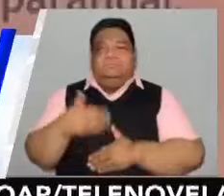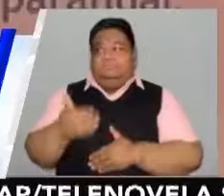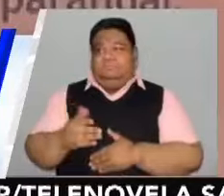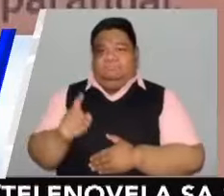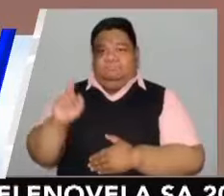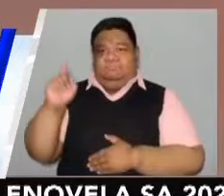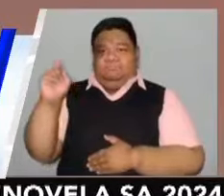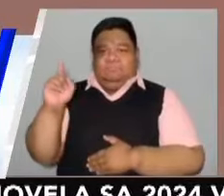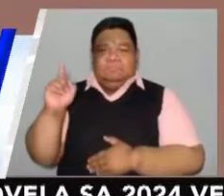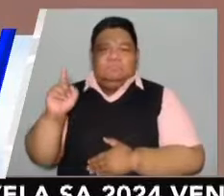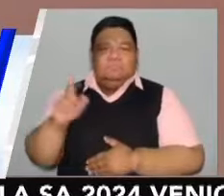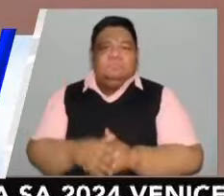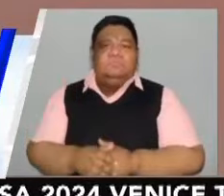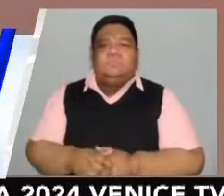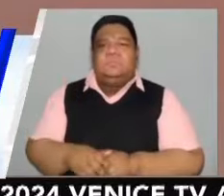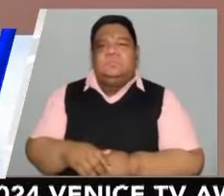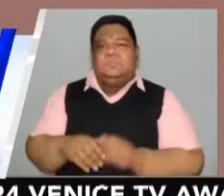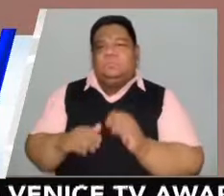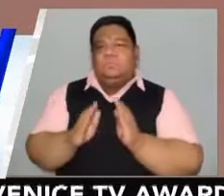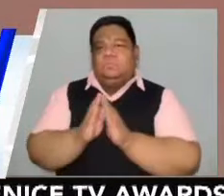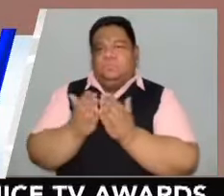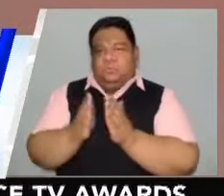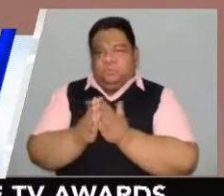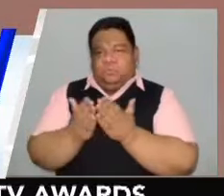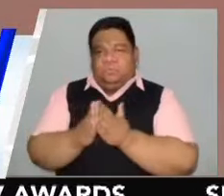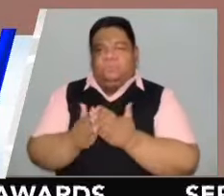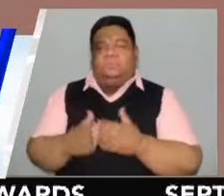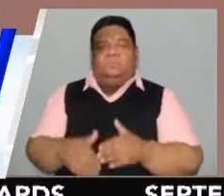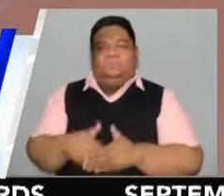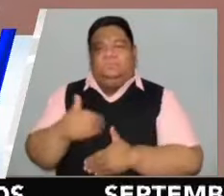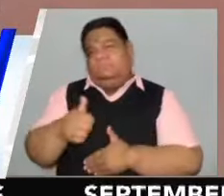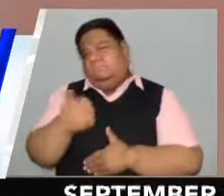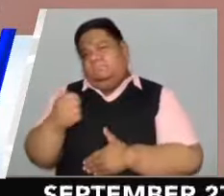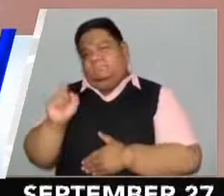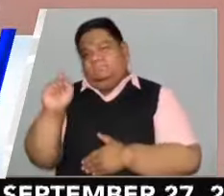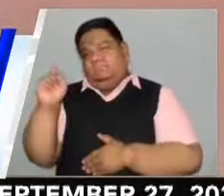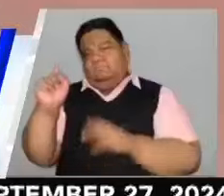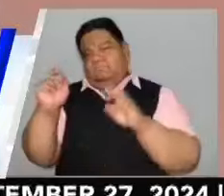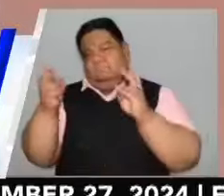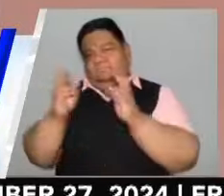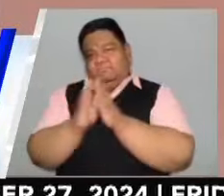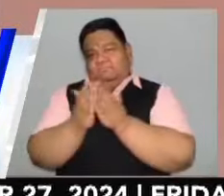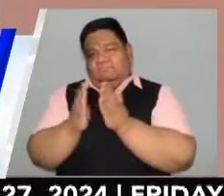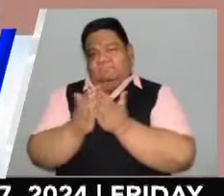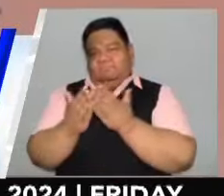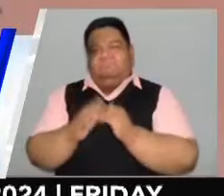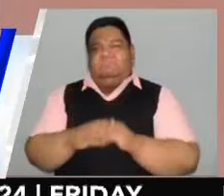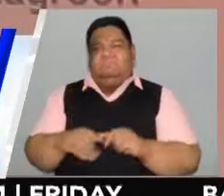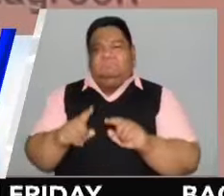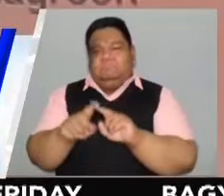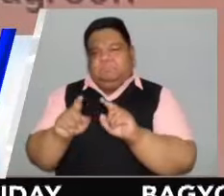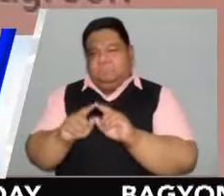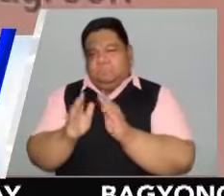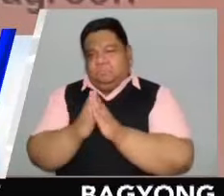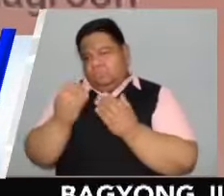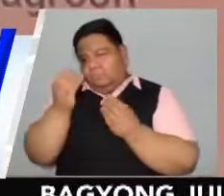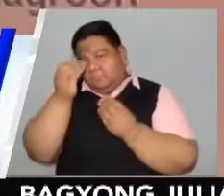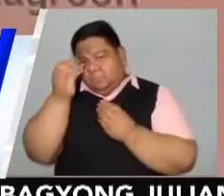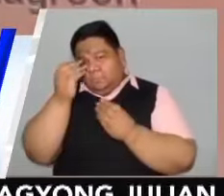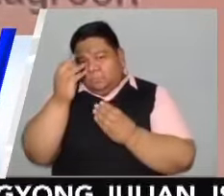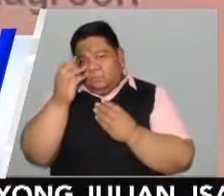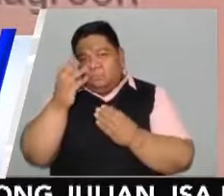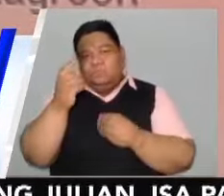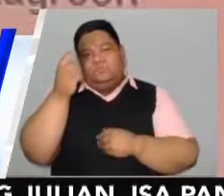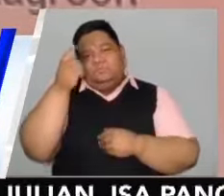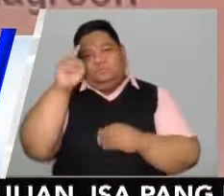panahon. Pagdiriwang sa haraya ang panulaan at mga aklat ng impormasyon para sa mga bata.